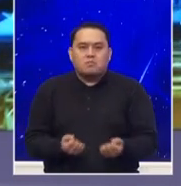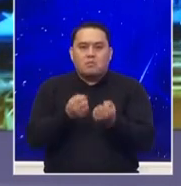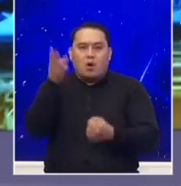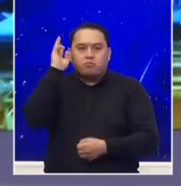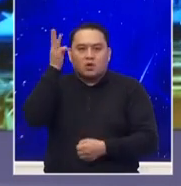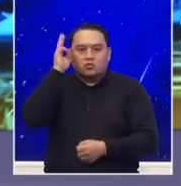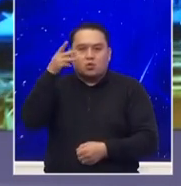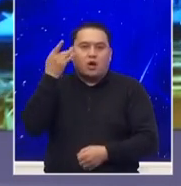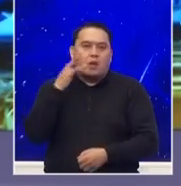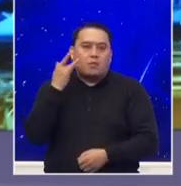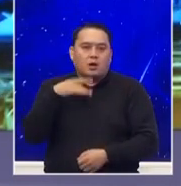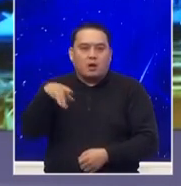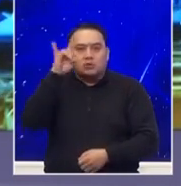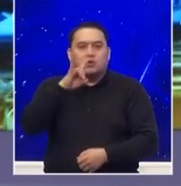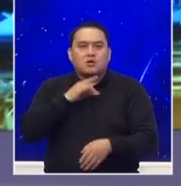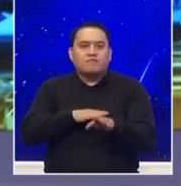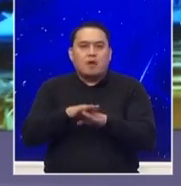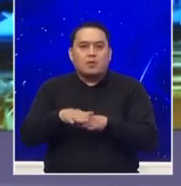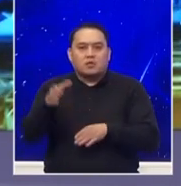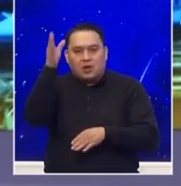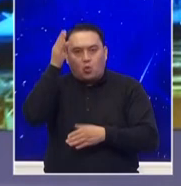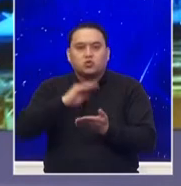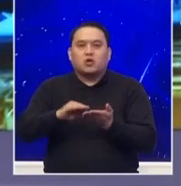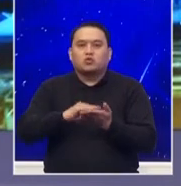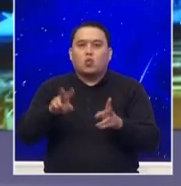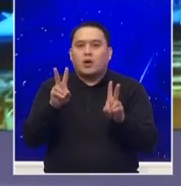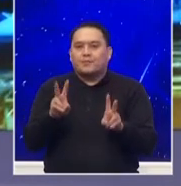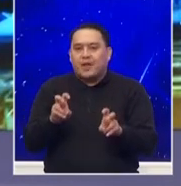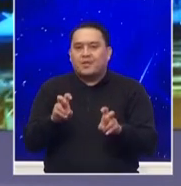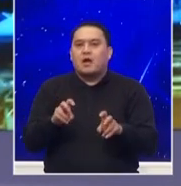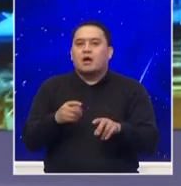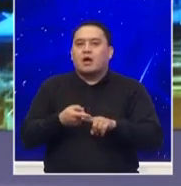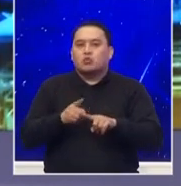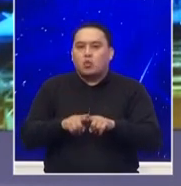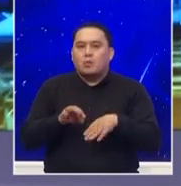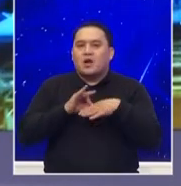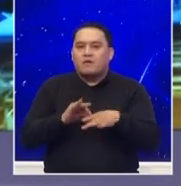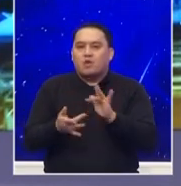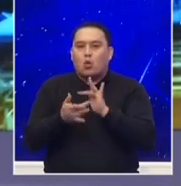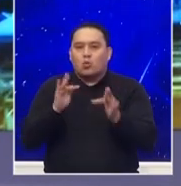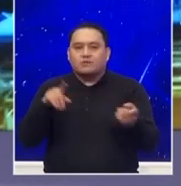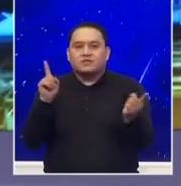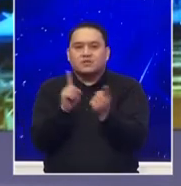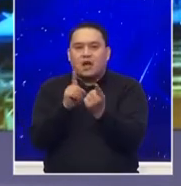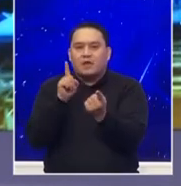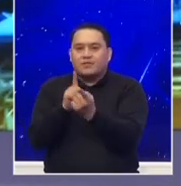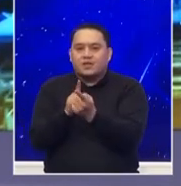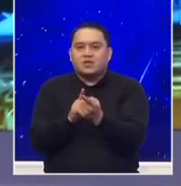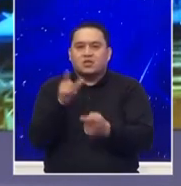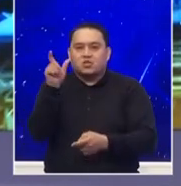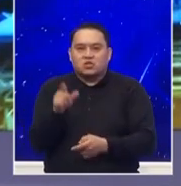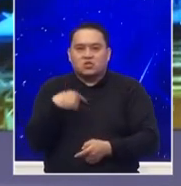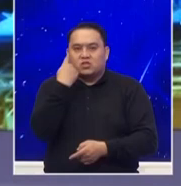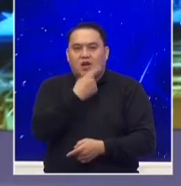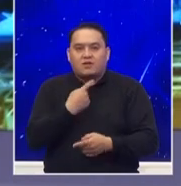посольства США в Казахстане реализуется проект «Научная журналистика», в рамках которого проводятся онлайн-встречи с видными деятелями